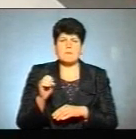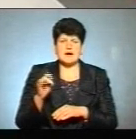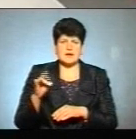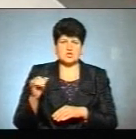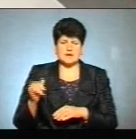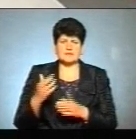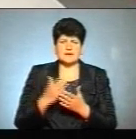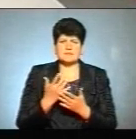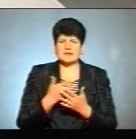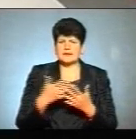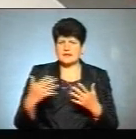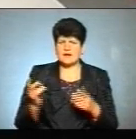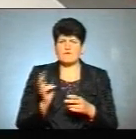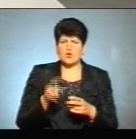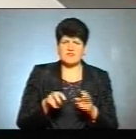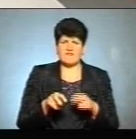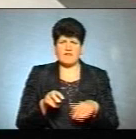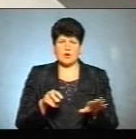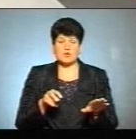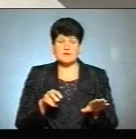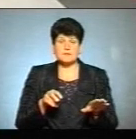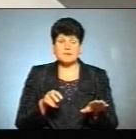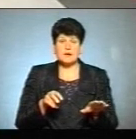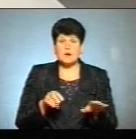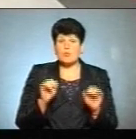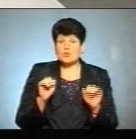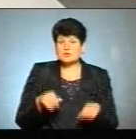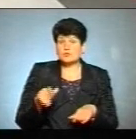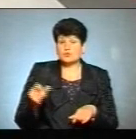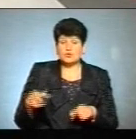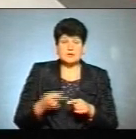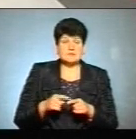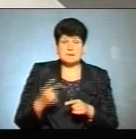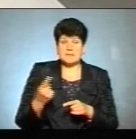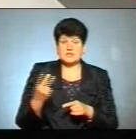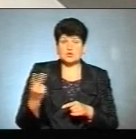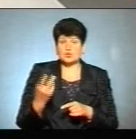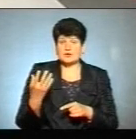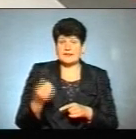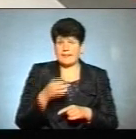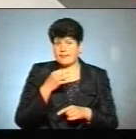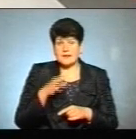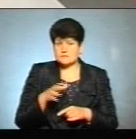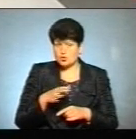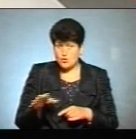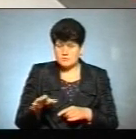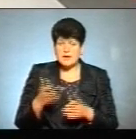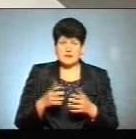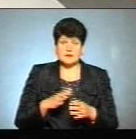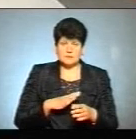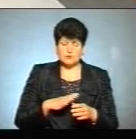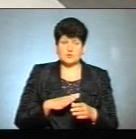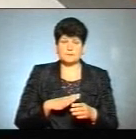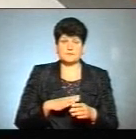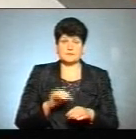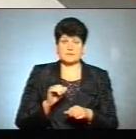є декілька входів і виходів. Можливо, покупцям це в перший і другий день не зовсім сподобалося, але був